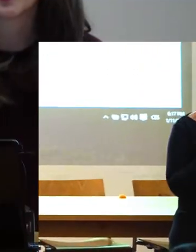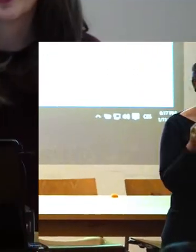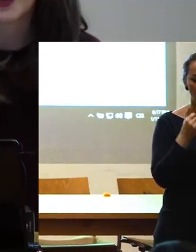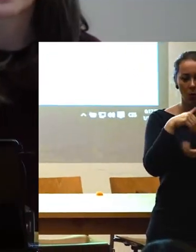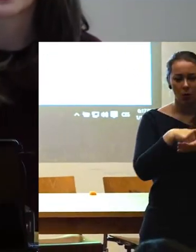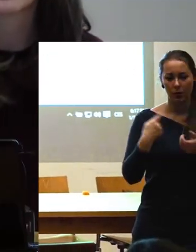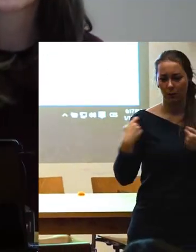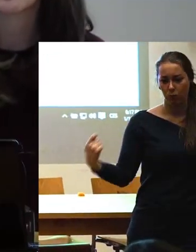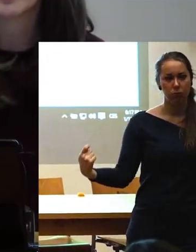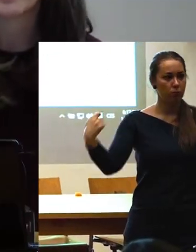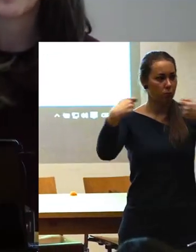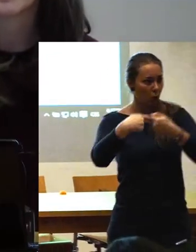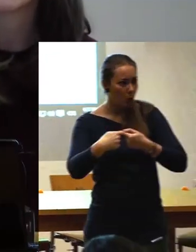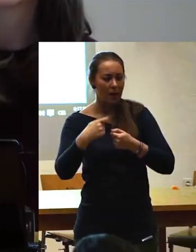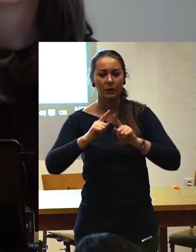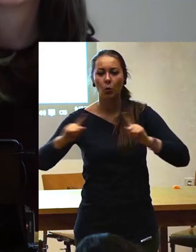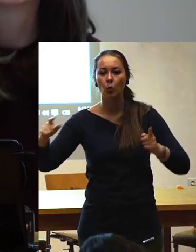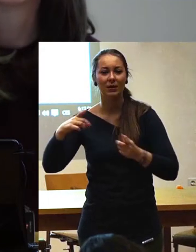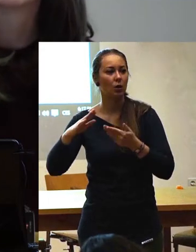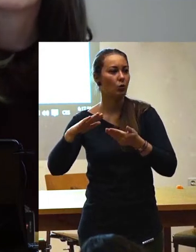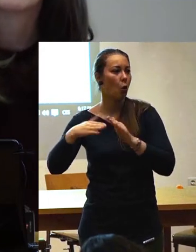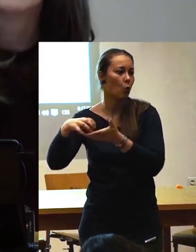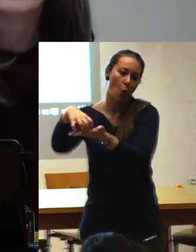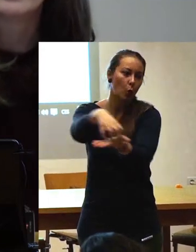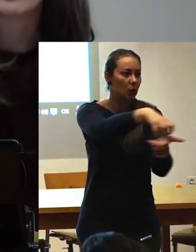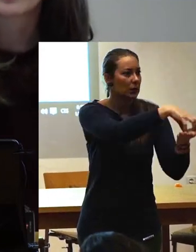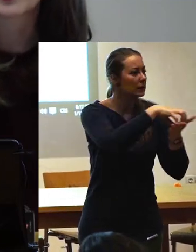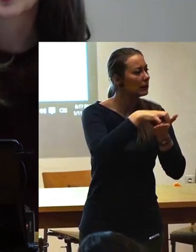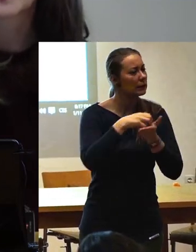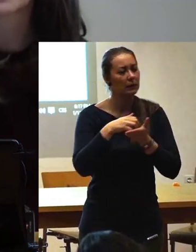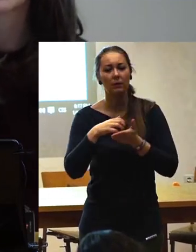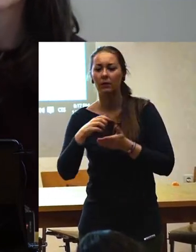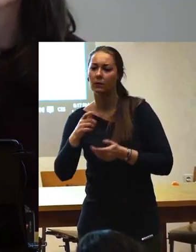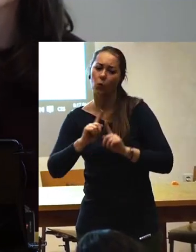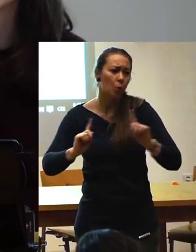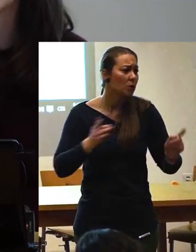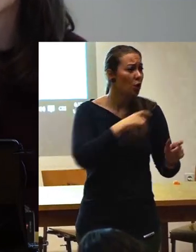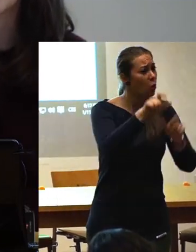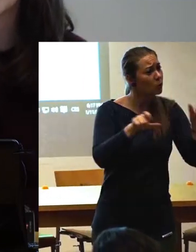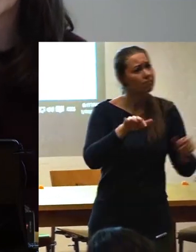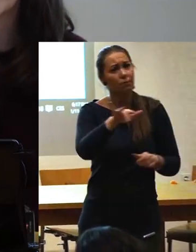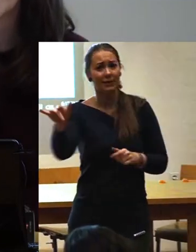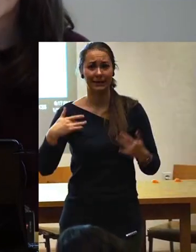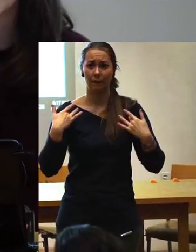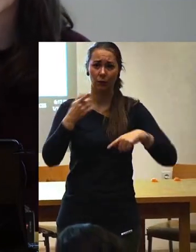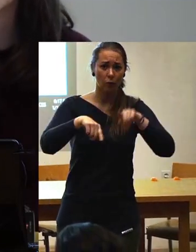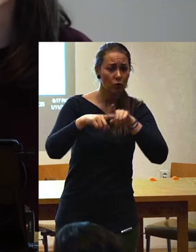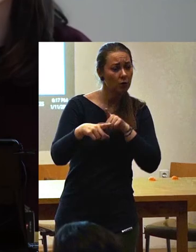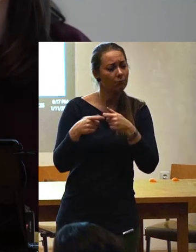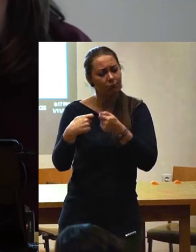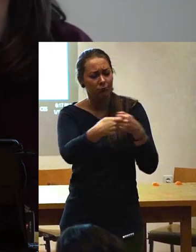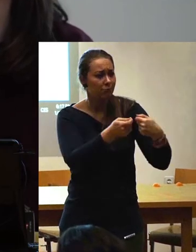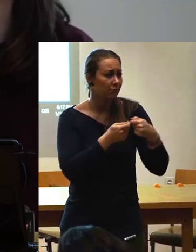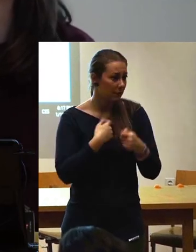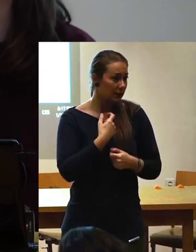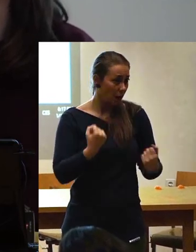ve spolupráci s komunitami lidí, osob se zdravotním postižením, a to hlavně kvůli